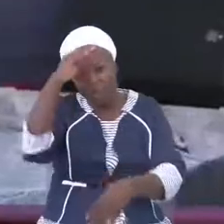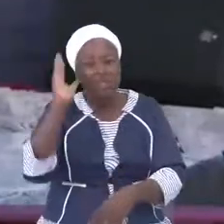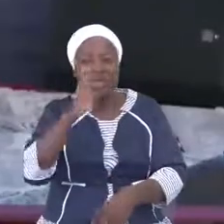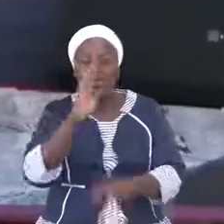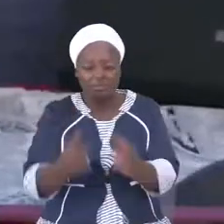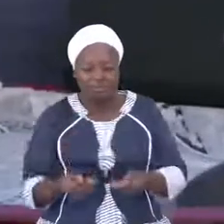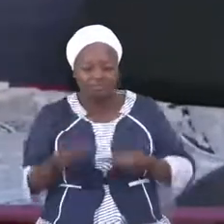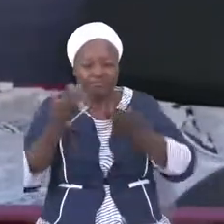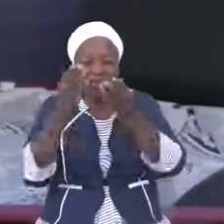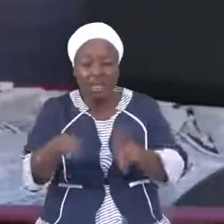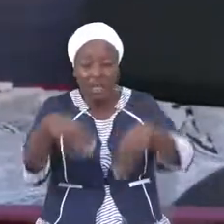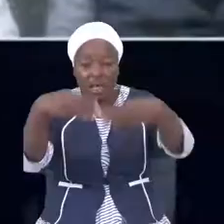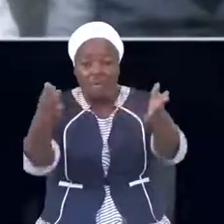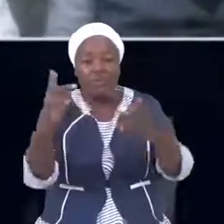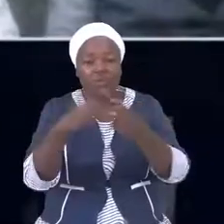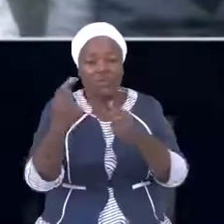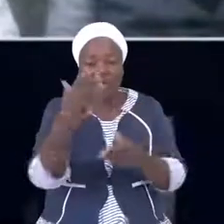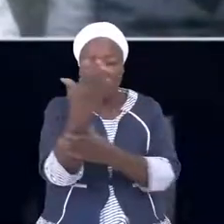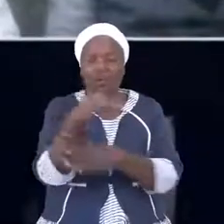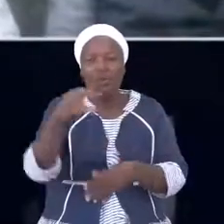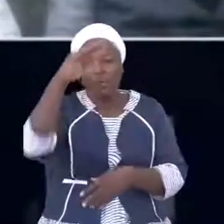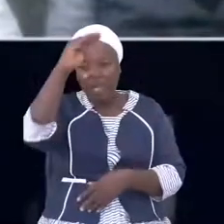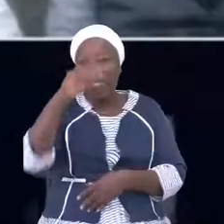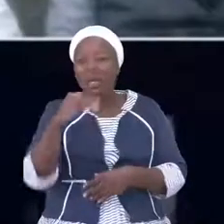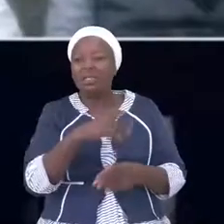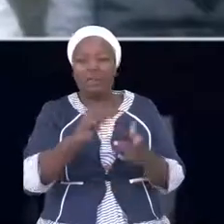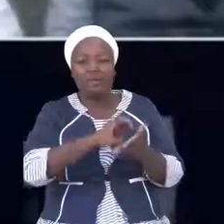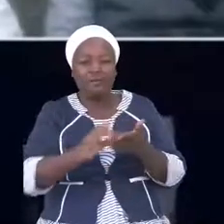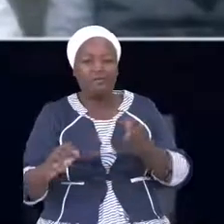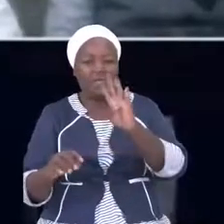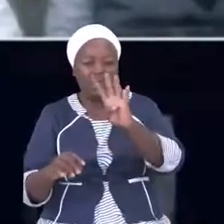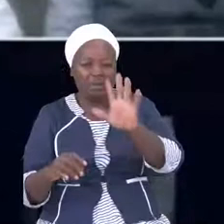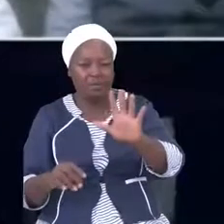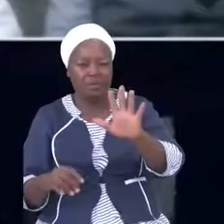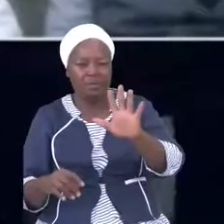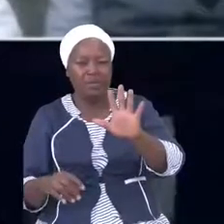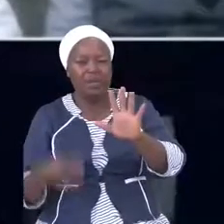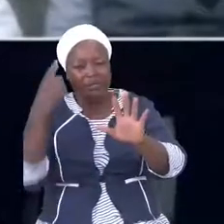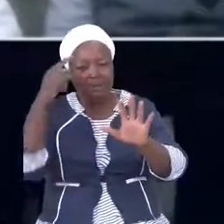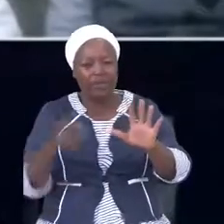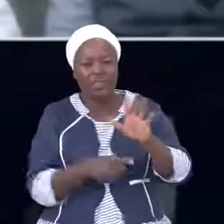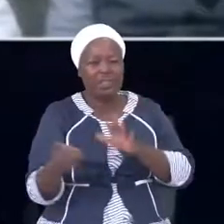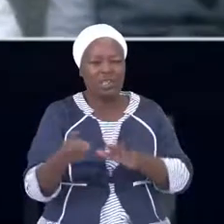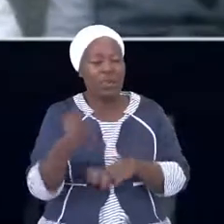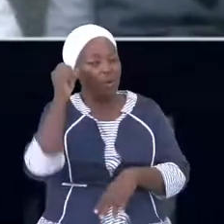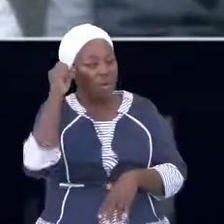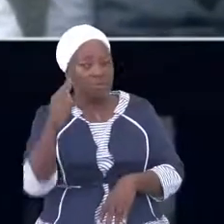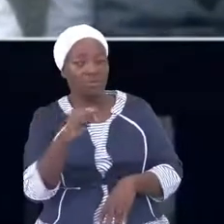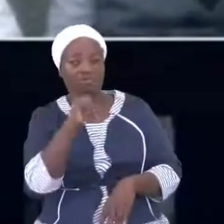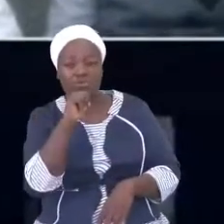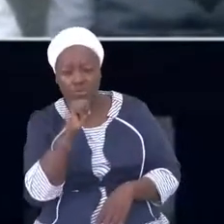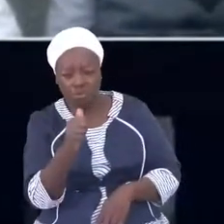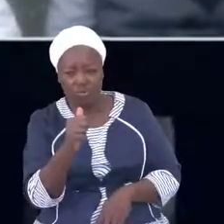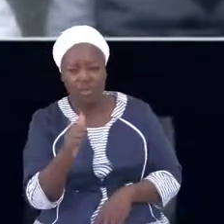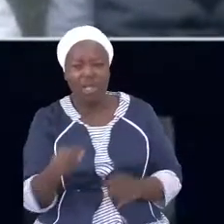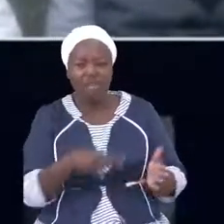de l'homme doit être livré entre les mains des hommes. Verset 45.